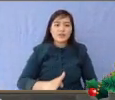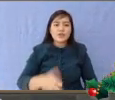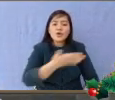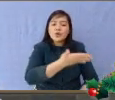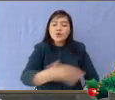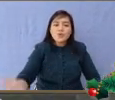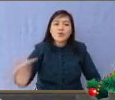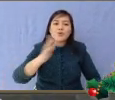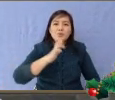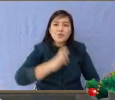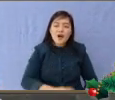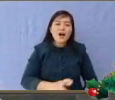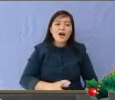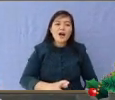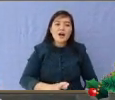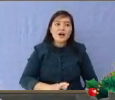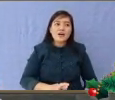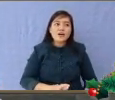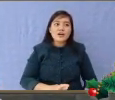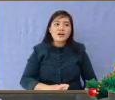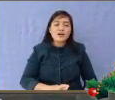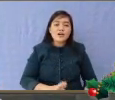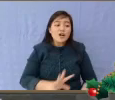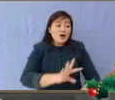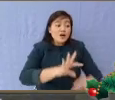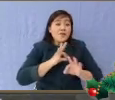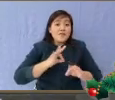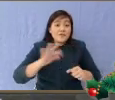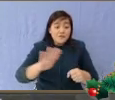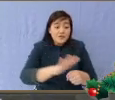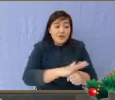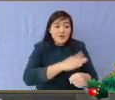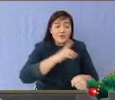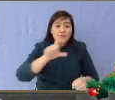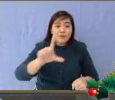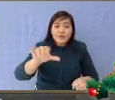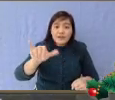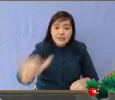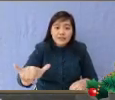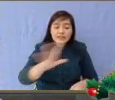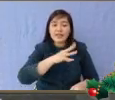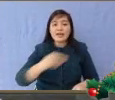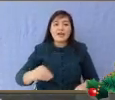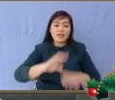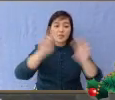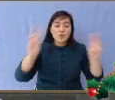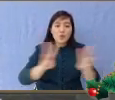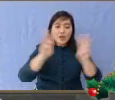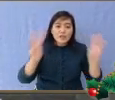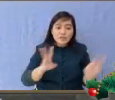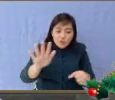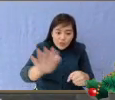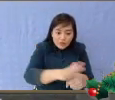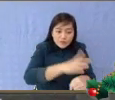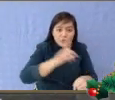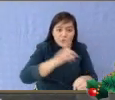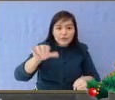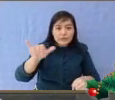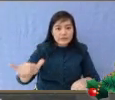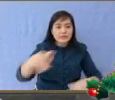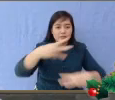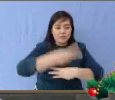fearfully and wonderfully made. You are the masterpiece of all the creation